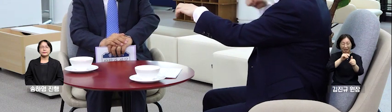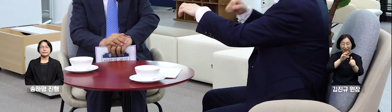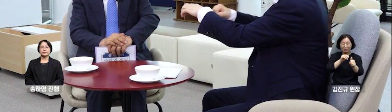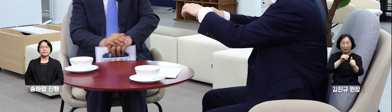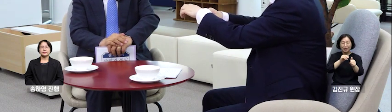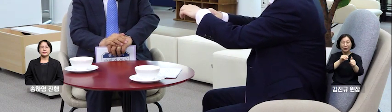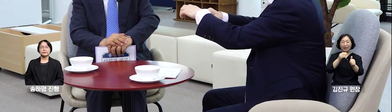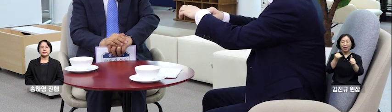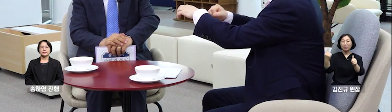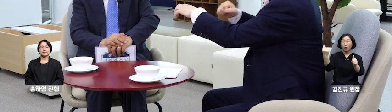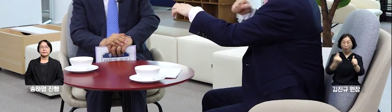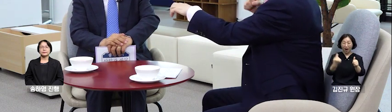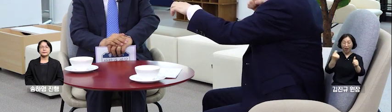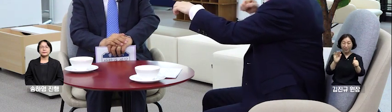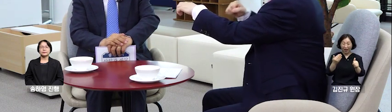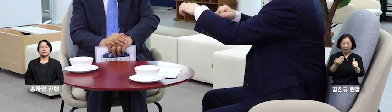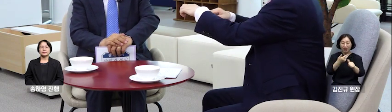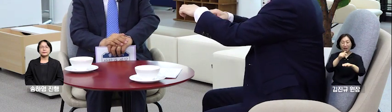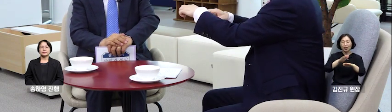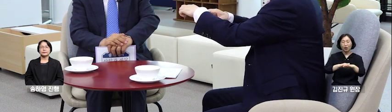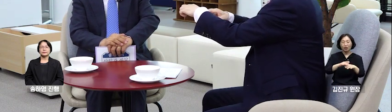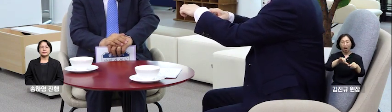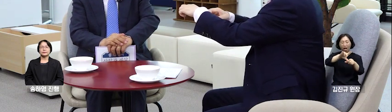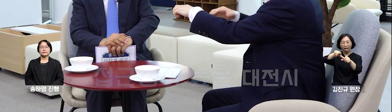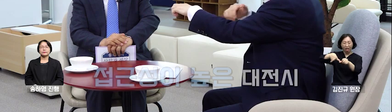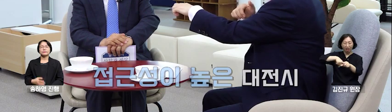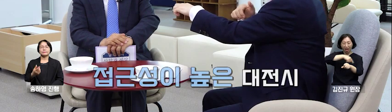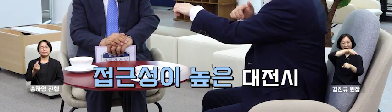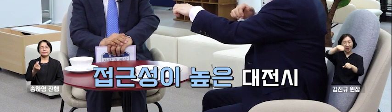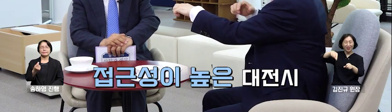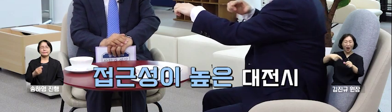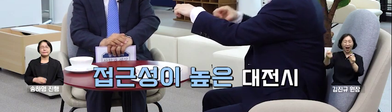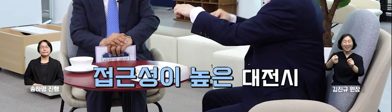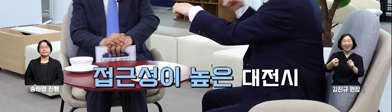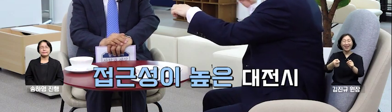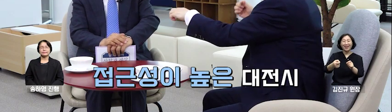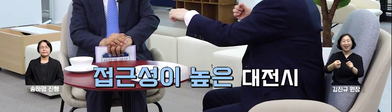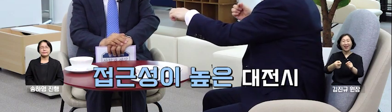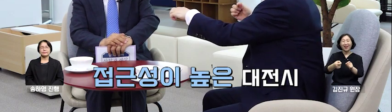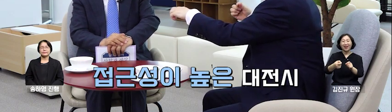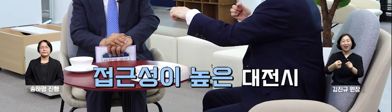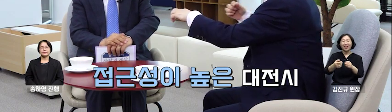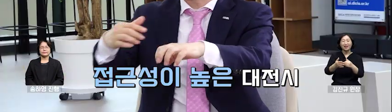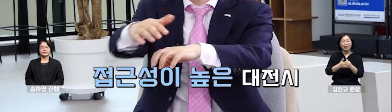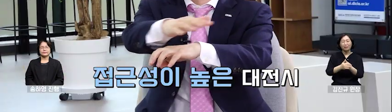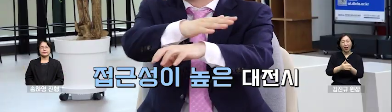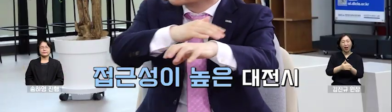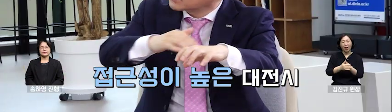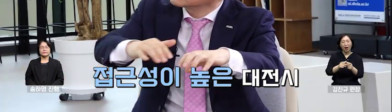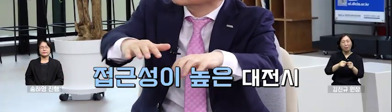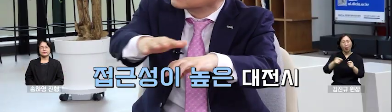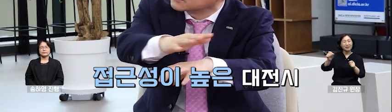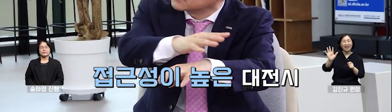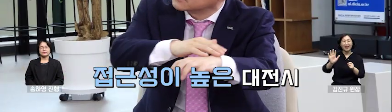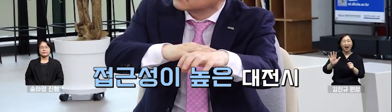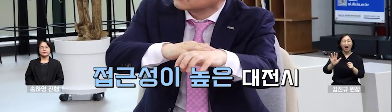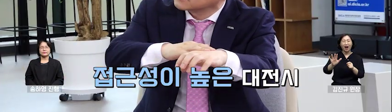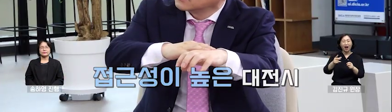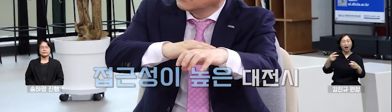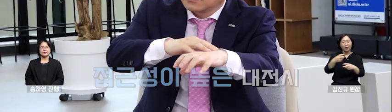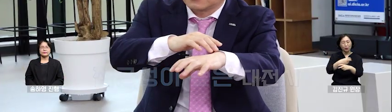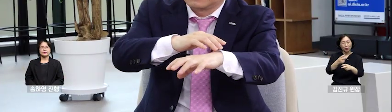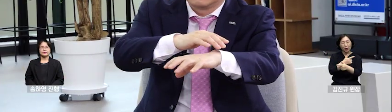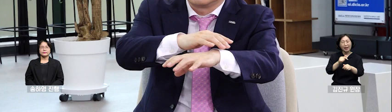나 스탭들이 와야 되는데 대전에 오면 너무 좋은 겁니다 그렇죠 거리상으로 시간이 돈 이거든요 그분들은 대전이 너무 좋다는 거예요 그 어느